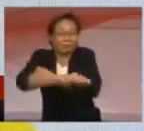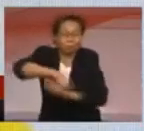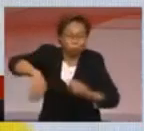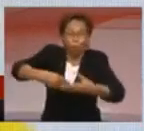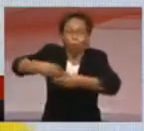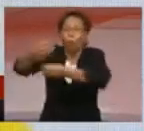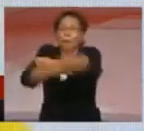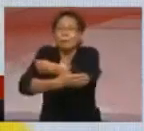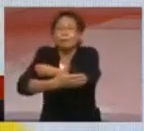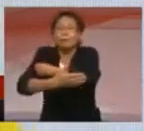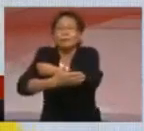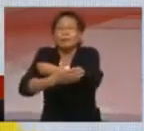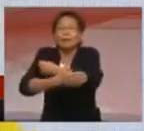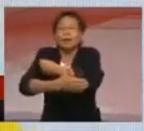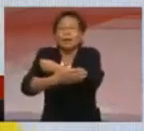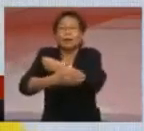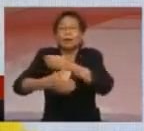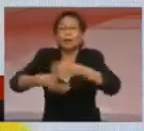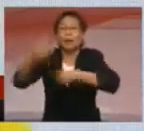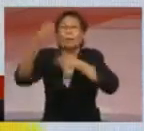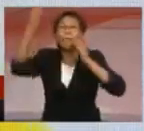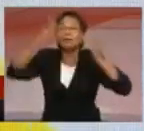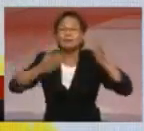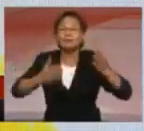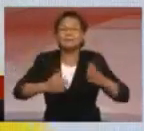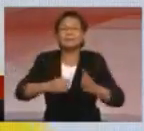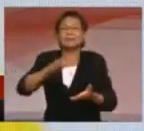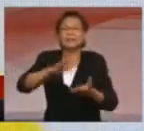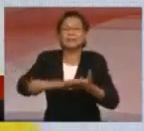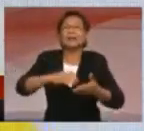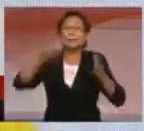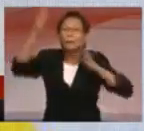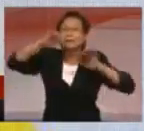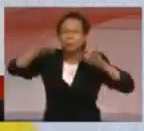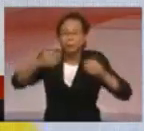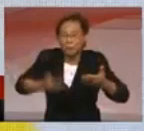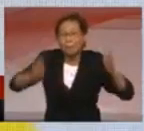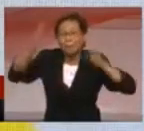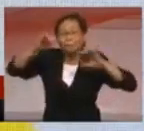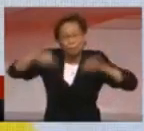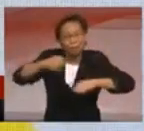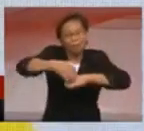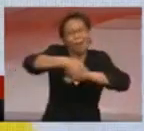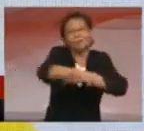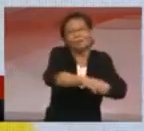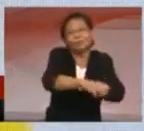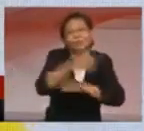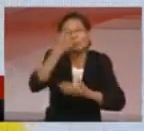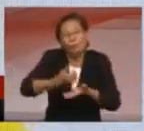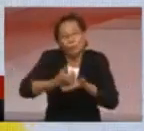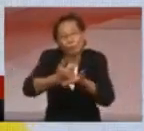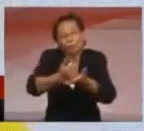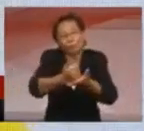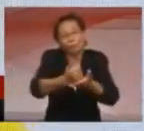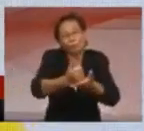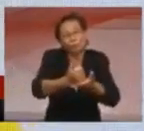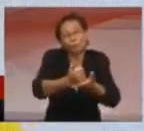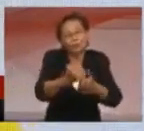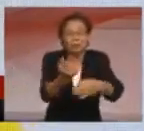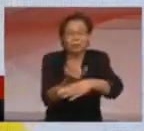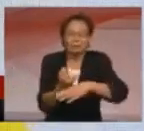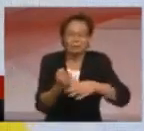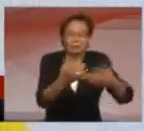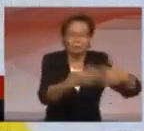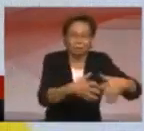dan seterusnya meningkatkan ekspor barangan tempatan kita. Dan bagi membantu pihak industri,